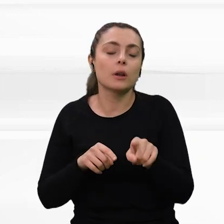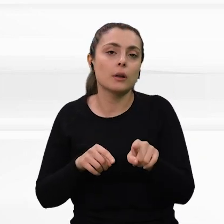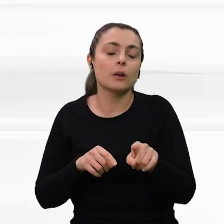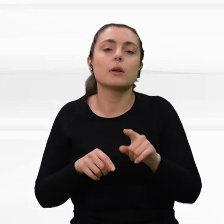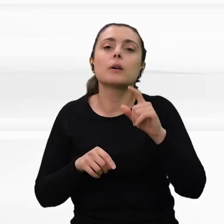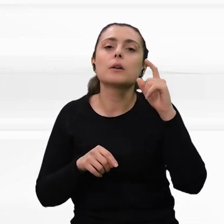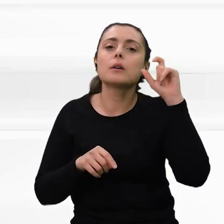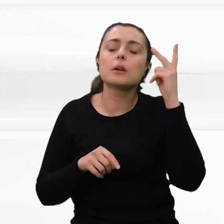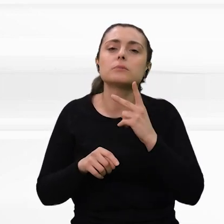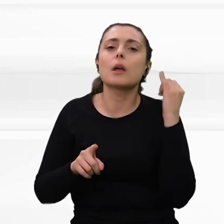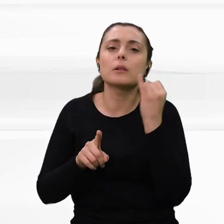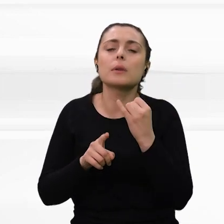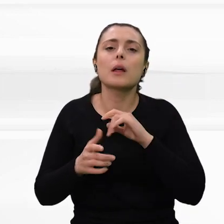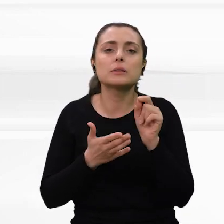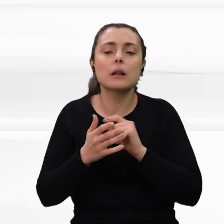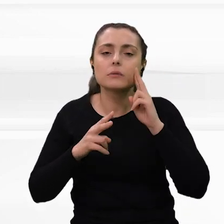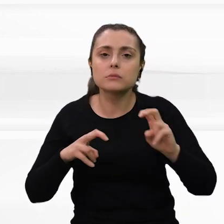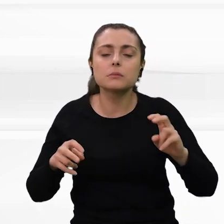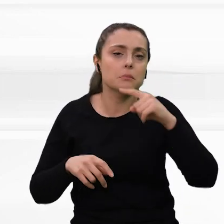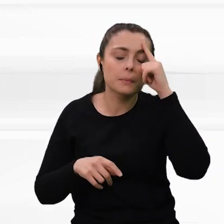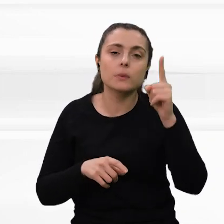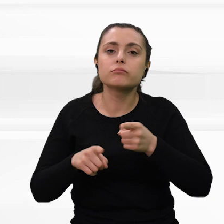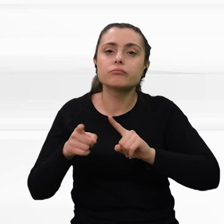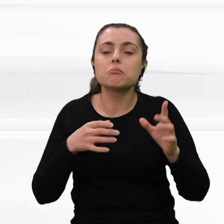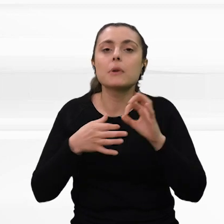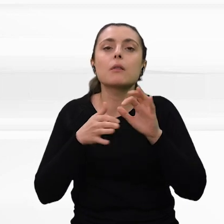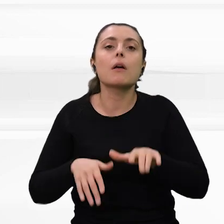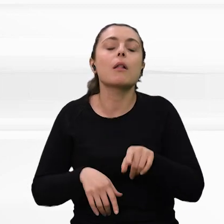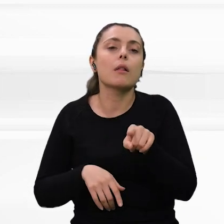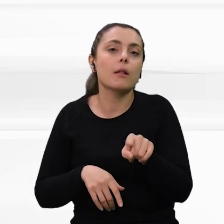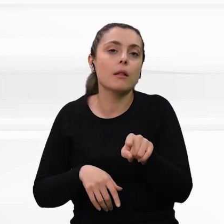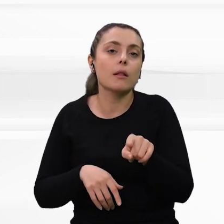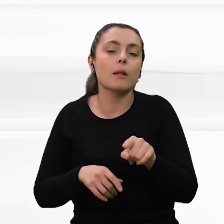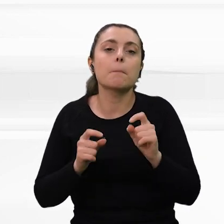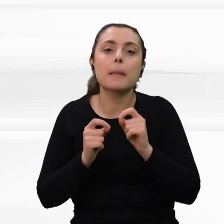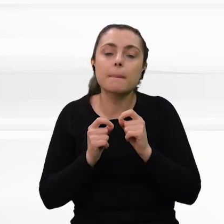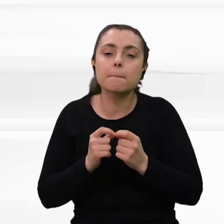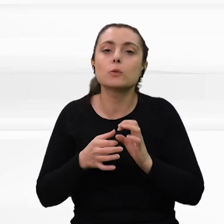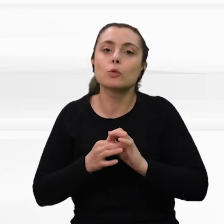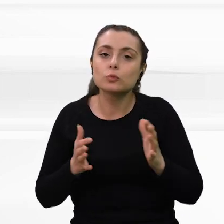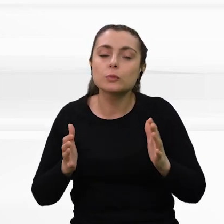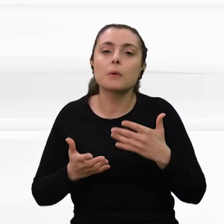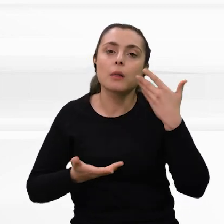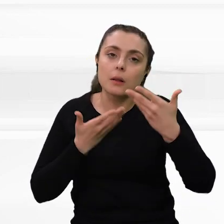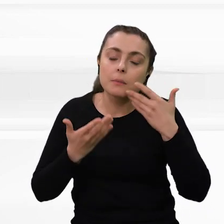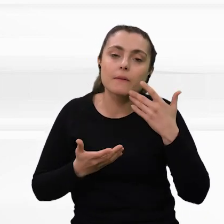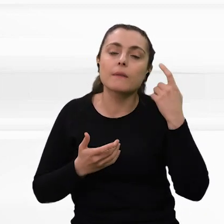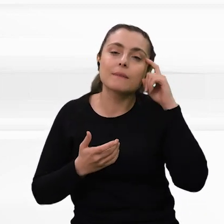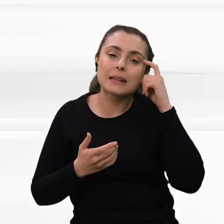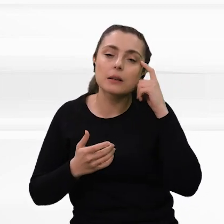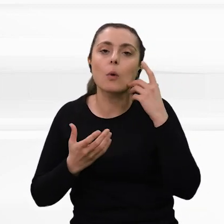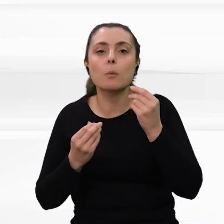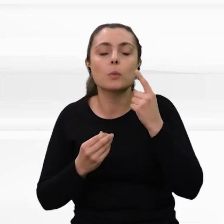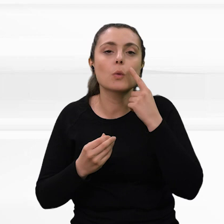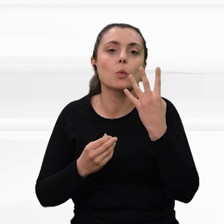olamaz resim eleştirmenleri eserleri incelerken belirli bir yönteme bağlı kalırlar betimleme çözümleme yorumlama ve